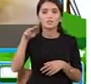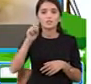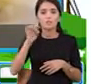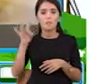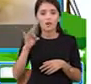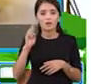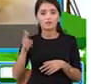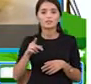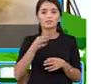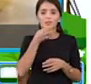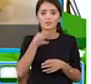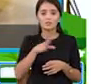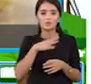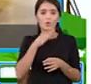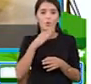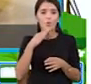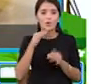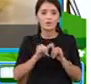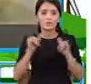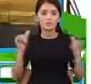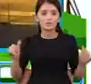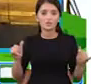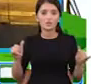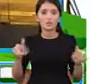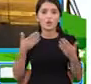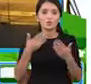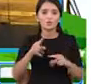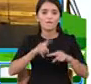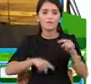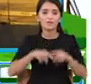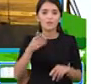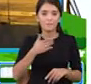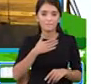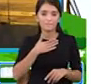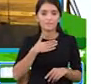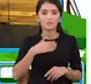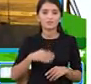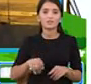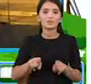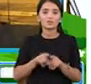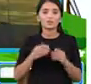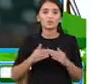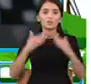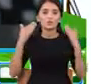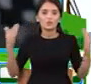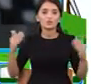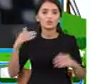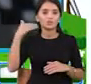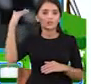degan mashinalar ko'payibdi ya shuncha. Shu vatan menikidir. Yuksalguvchi